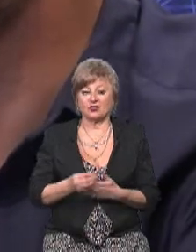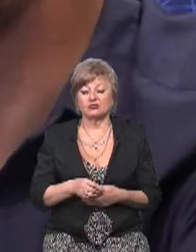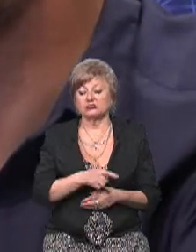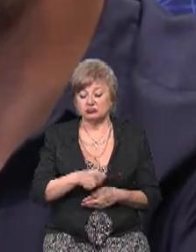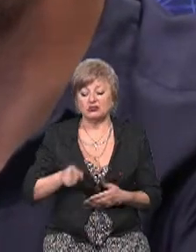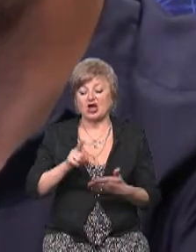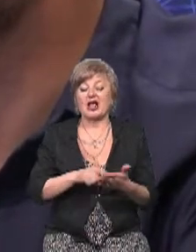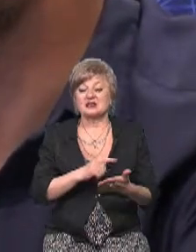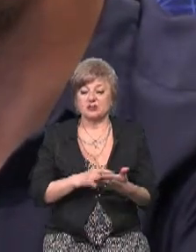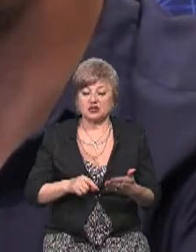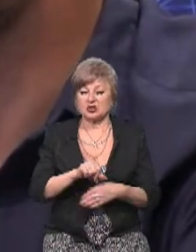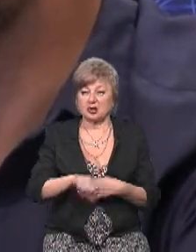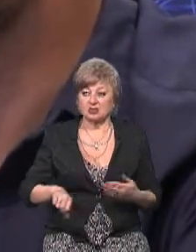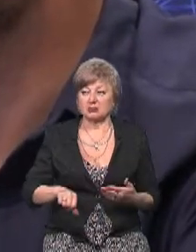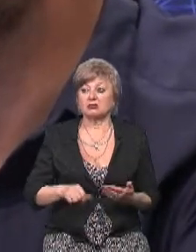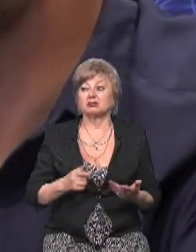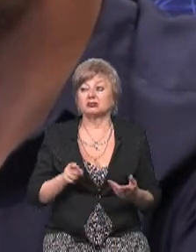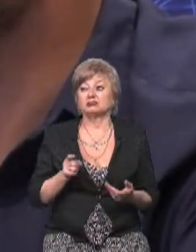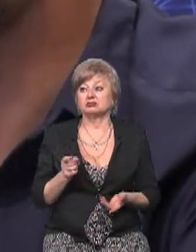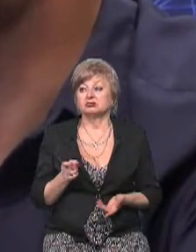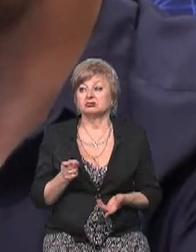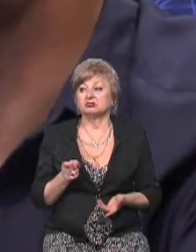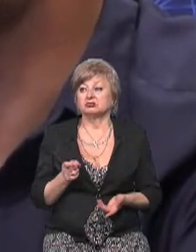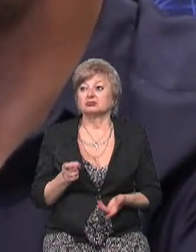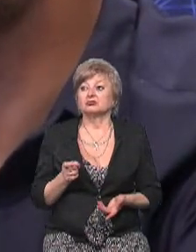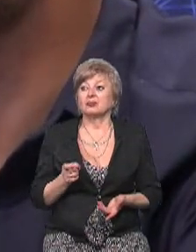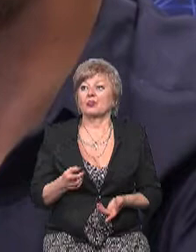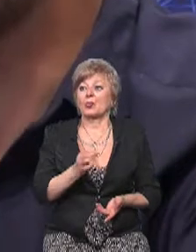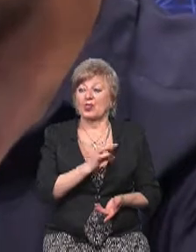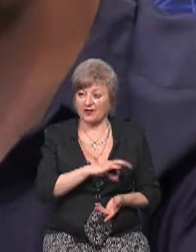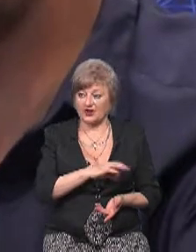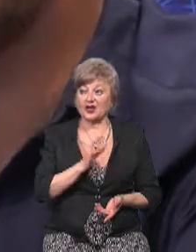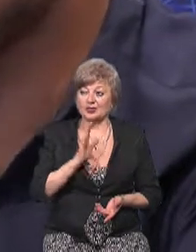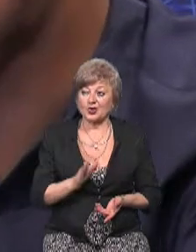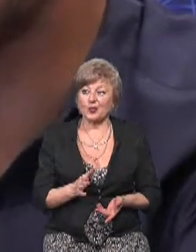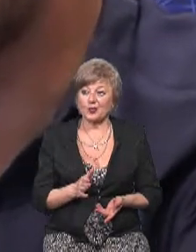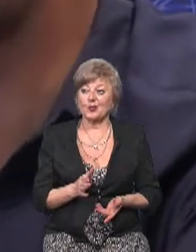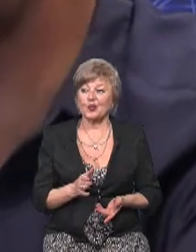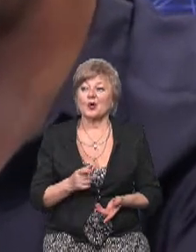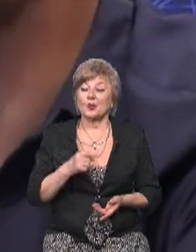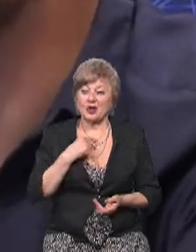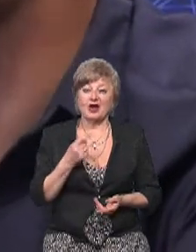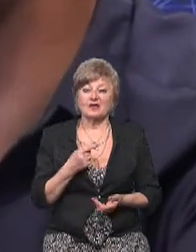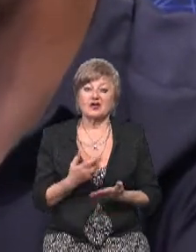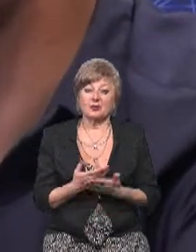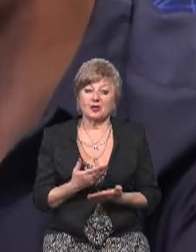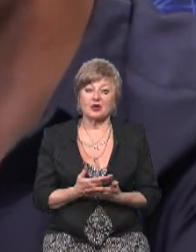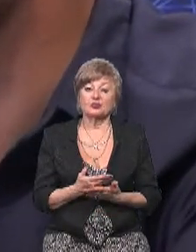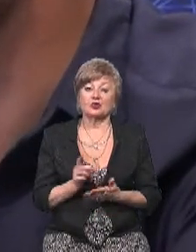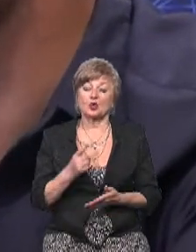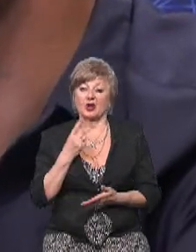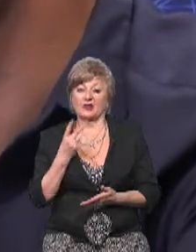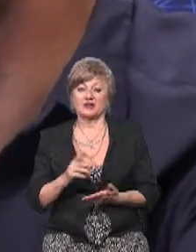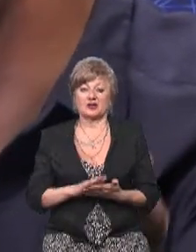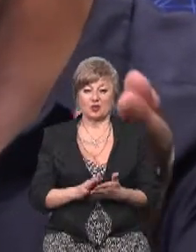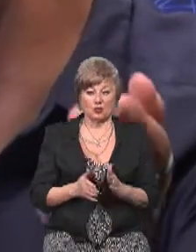авто. Да, ну, тобто вже вигадна ли це буде? Ні, ну, я розумію, ми проводимо, ну, образну ситуацію. Тобто вже після 22 серпня,